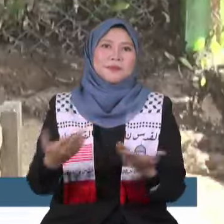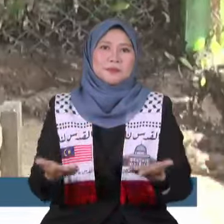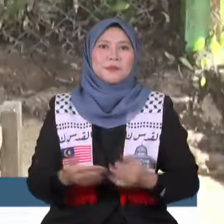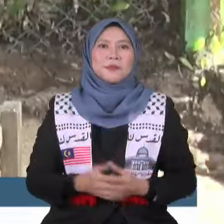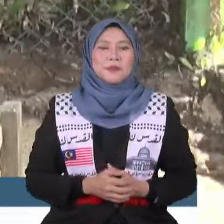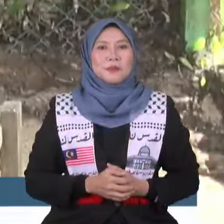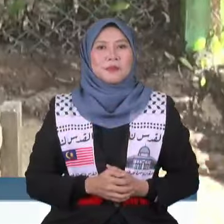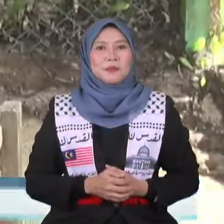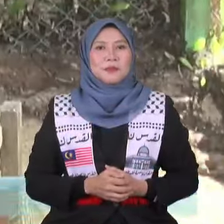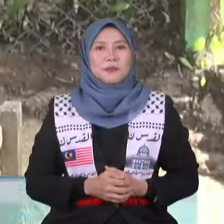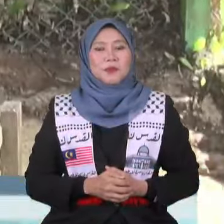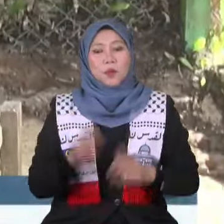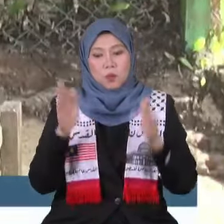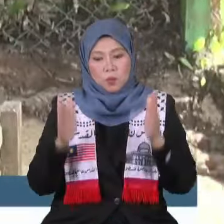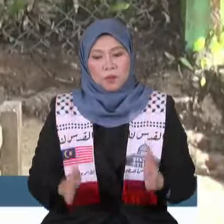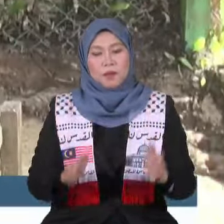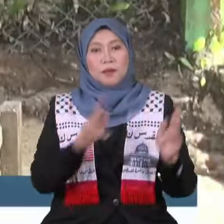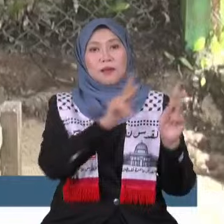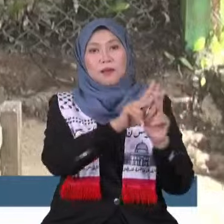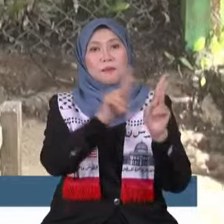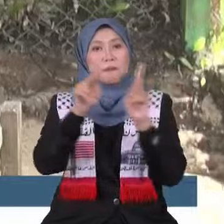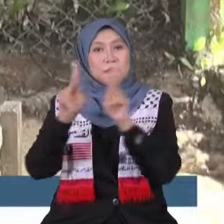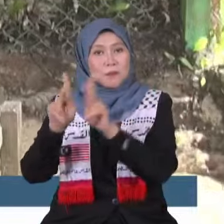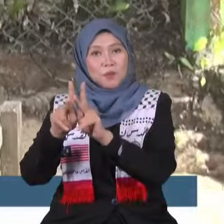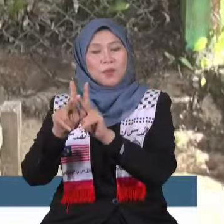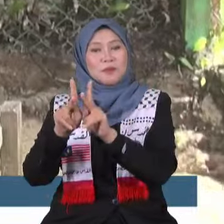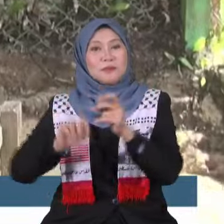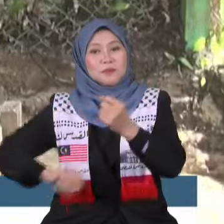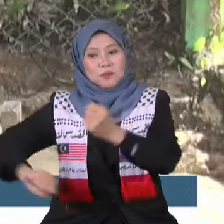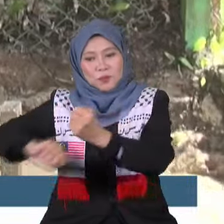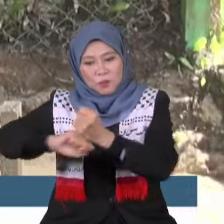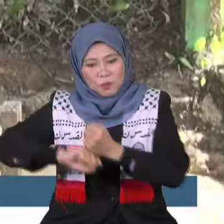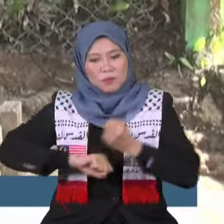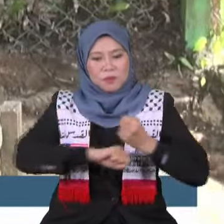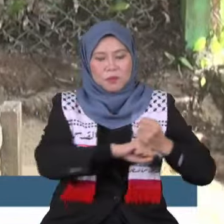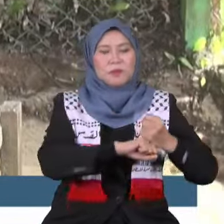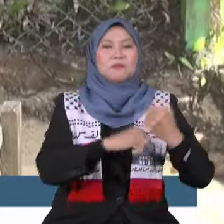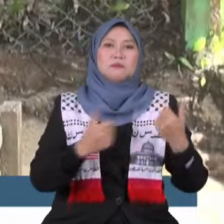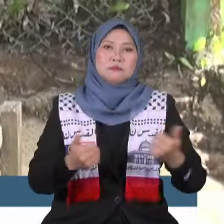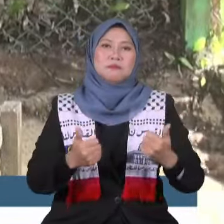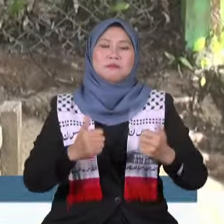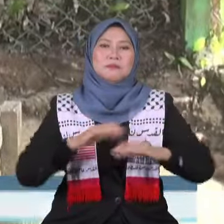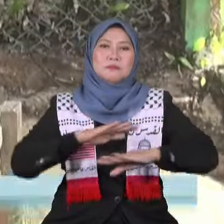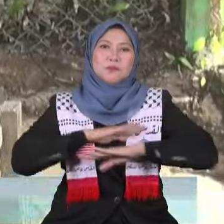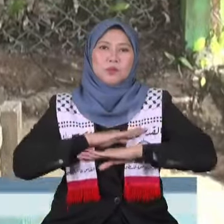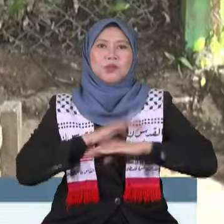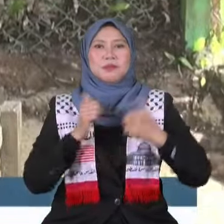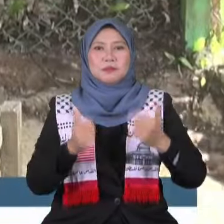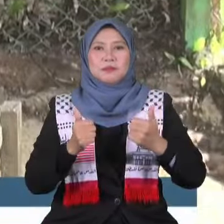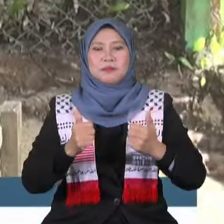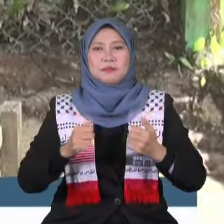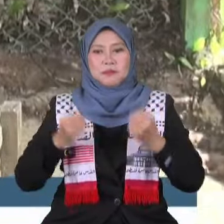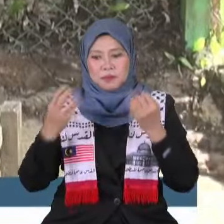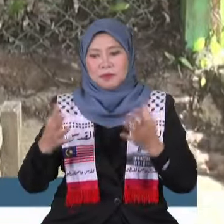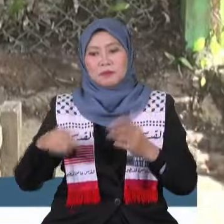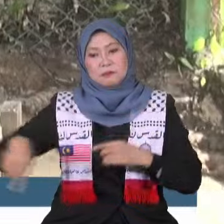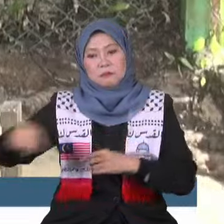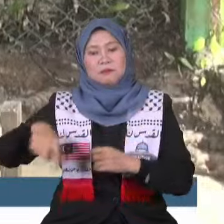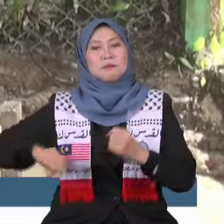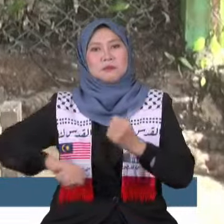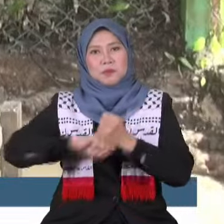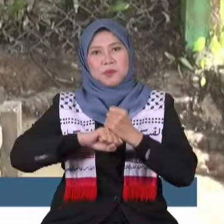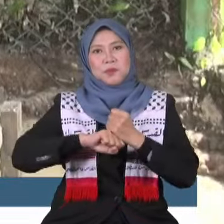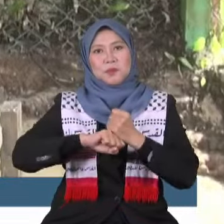Orang kampung yang sokong ni, saya rasa amat memuaskan. Kebanyakan dia orang sokong lah.